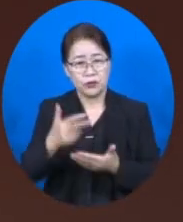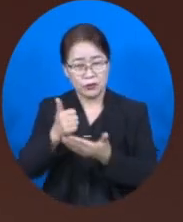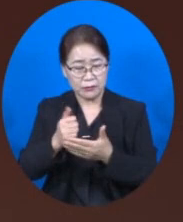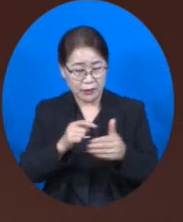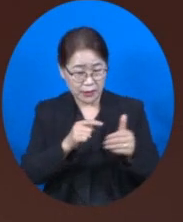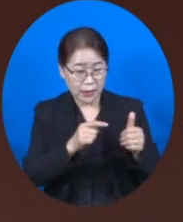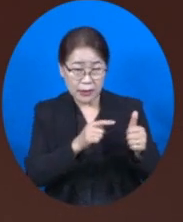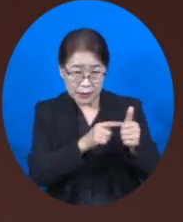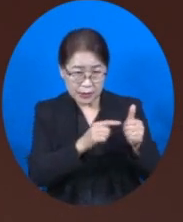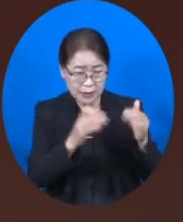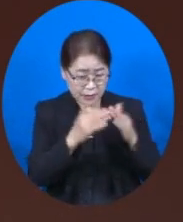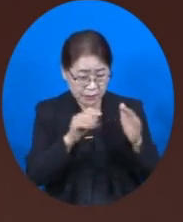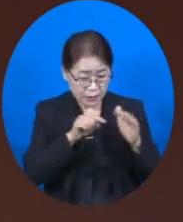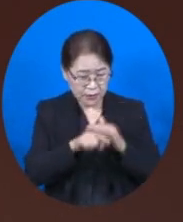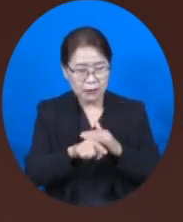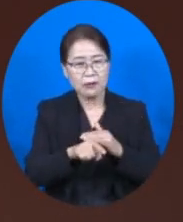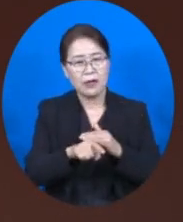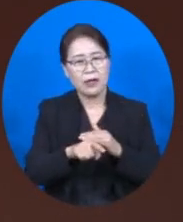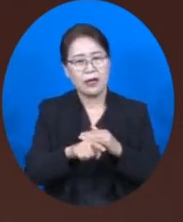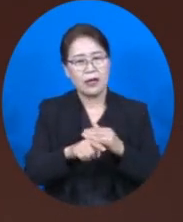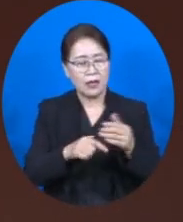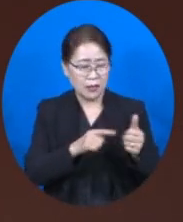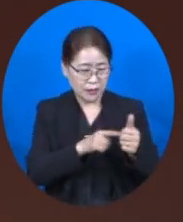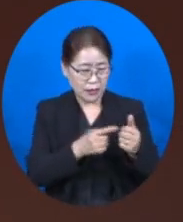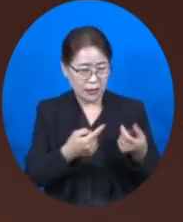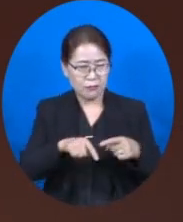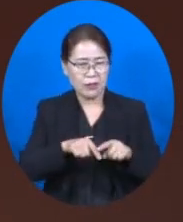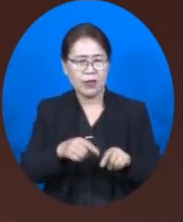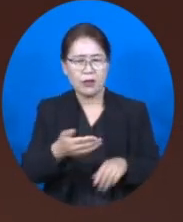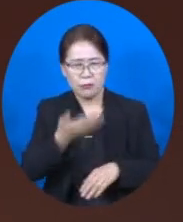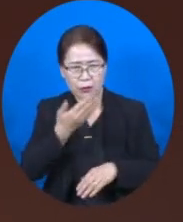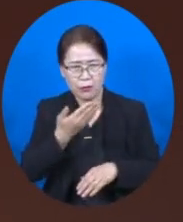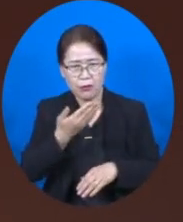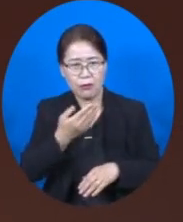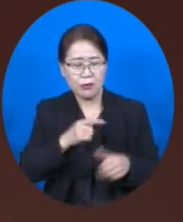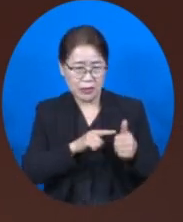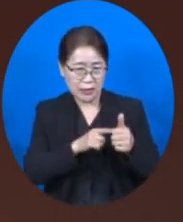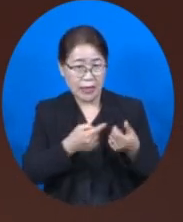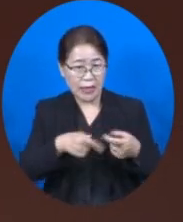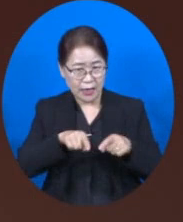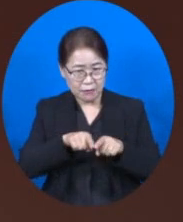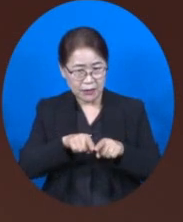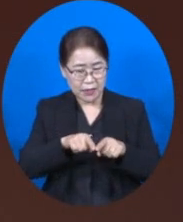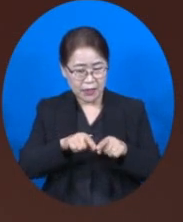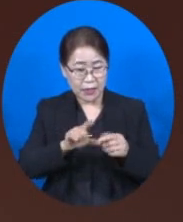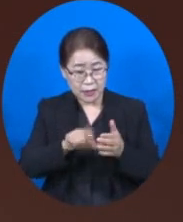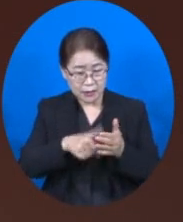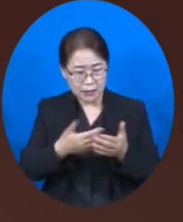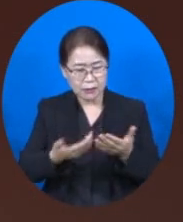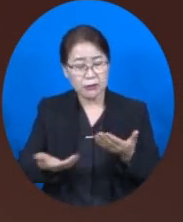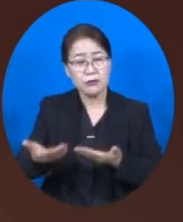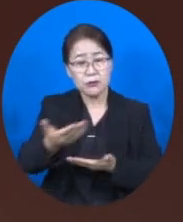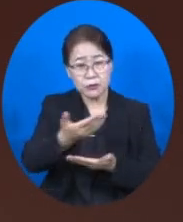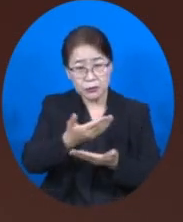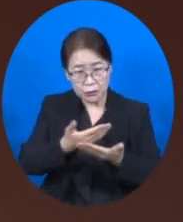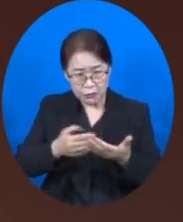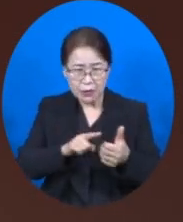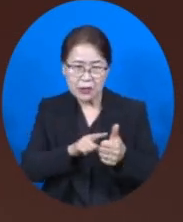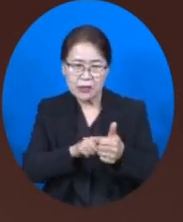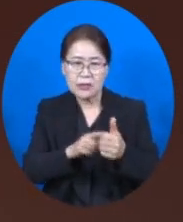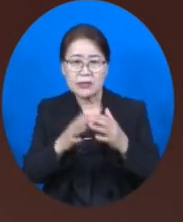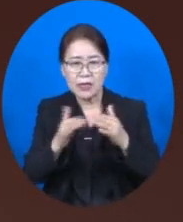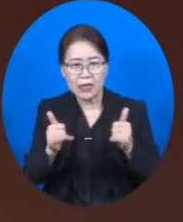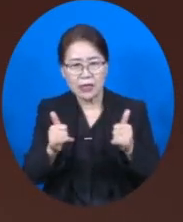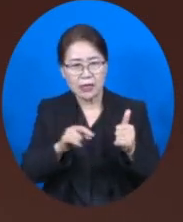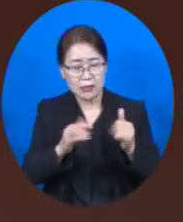그 집에 들어가서 사케와 함께 먹고 삭개오 함께 시간을 보내고 삭개오와 함께